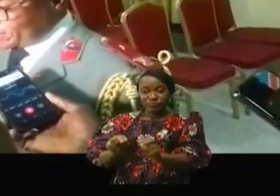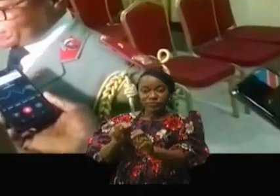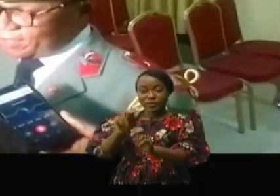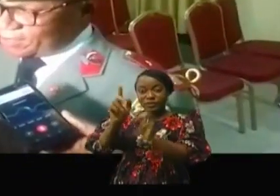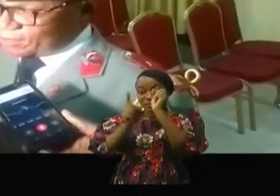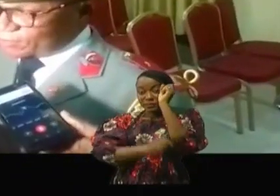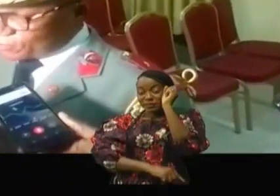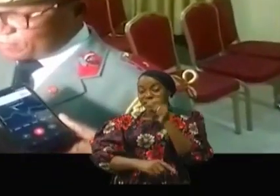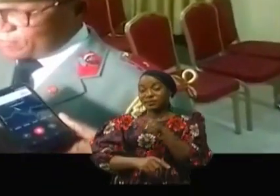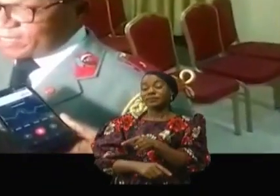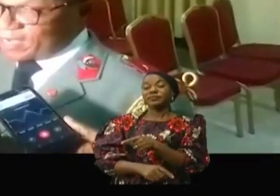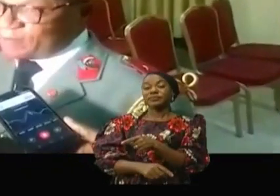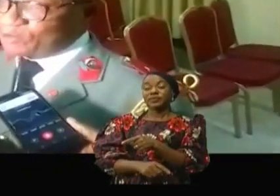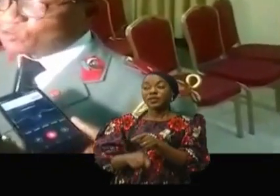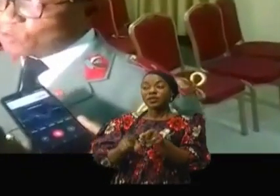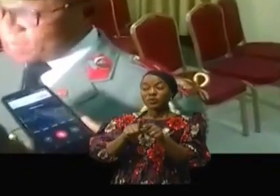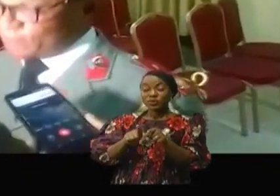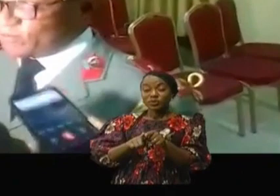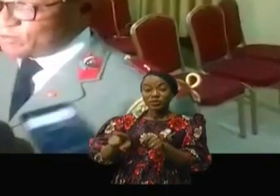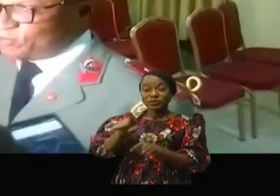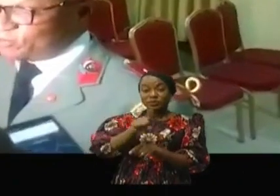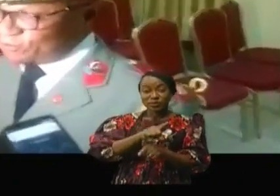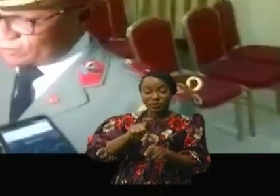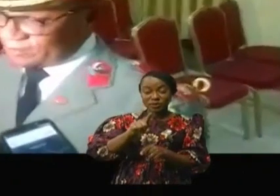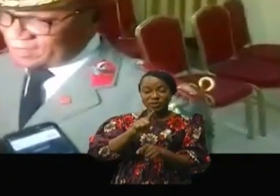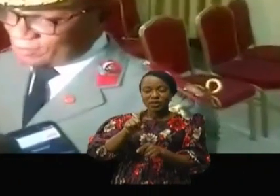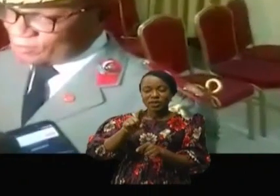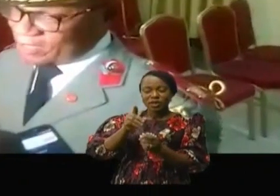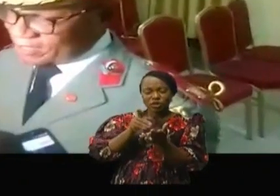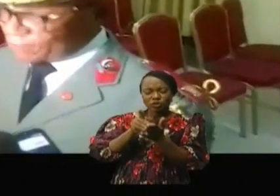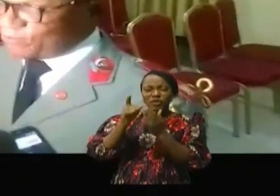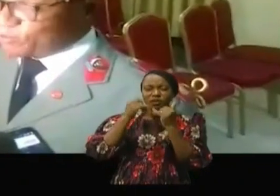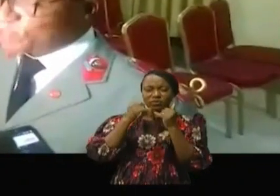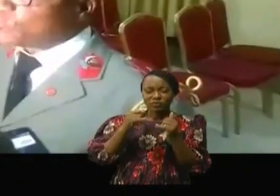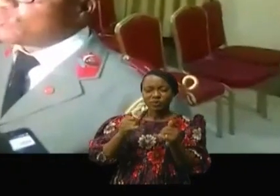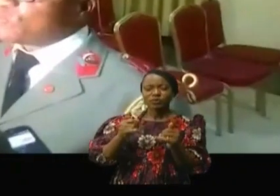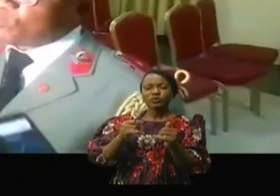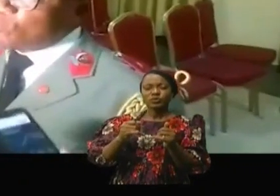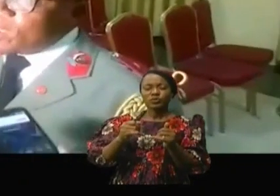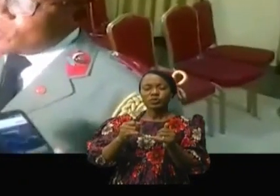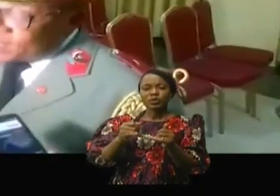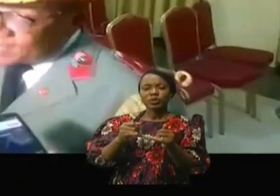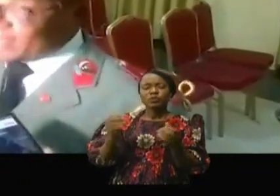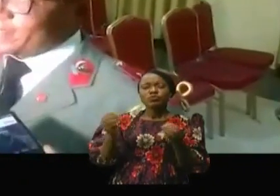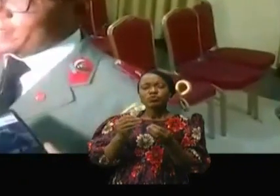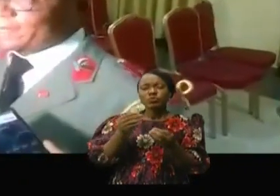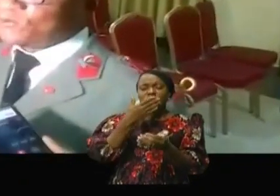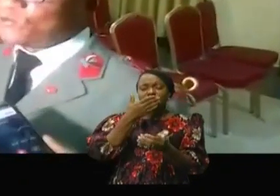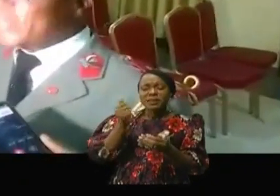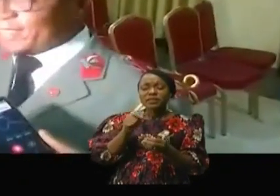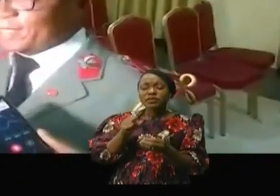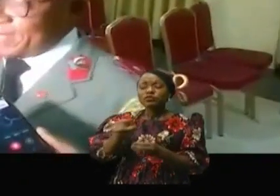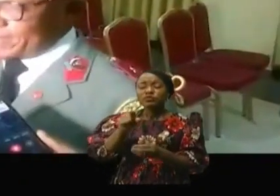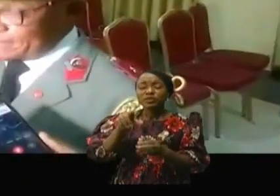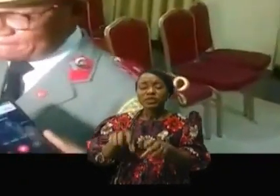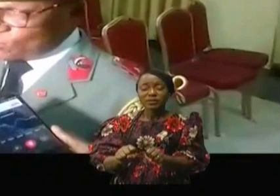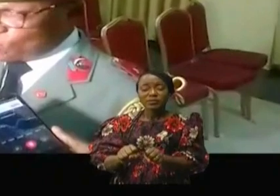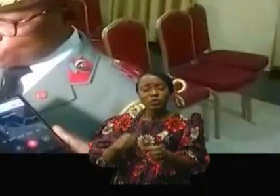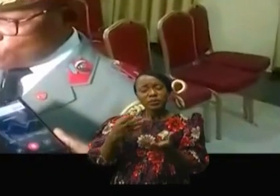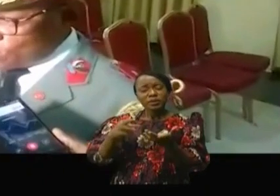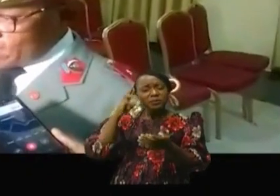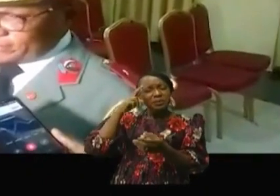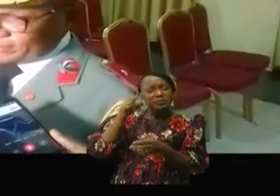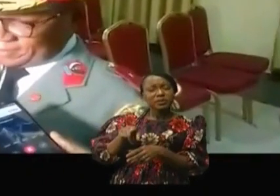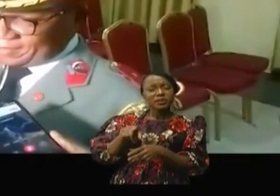pénale. Vous avez également le droit à l'information. On doit être informé de ce pourquoi on est arrêté ou interpellé.